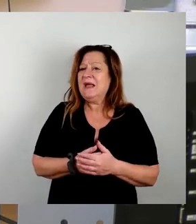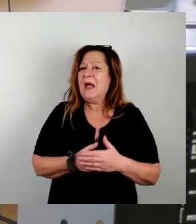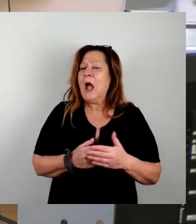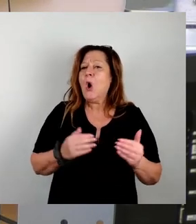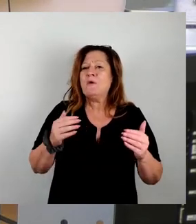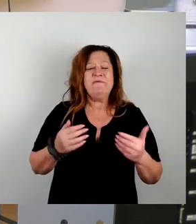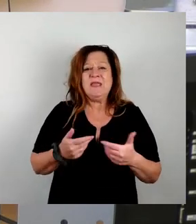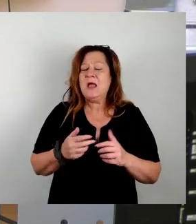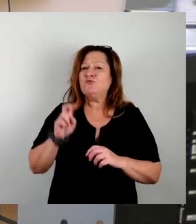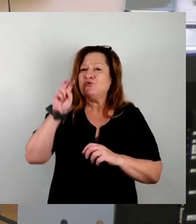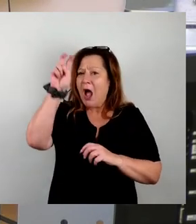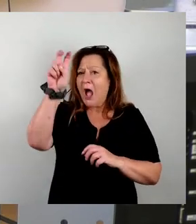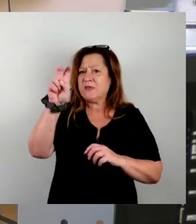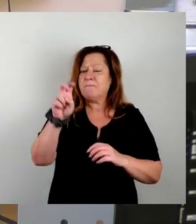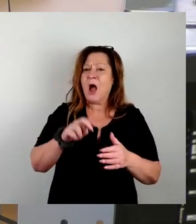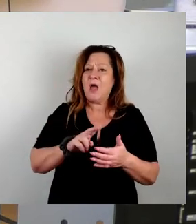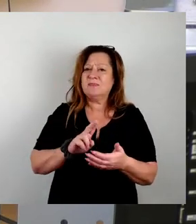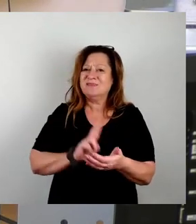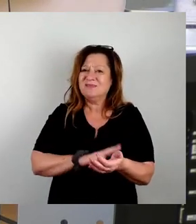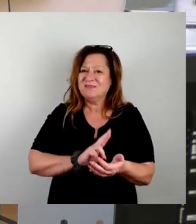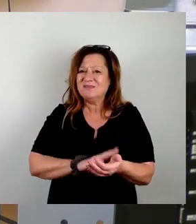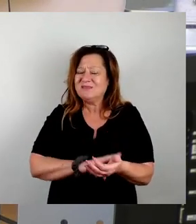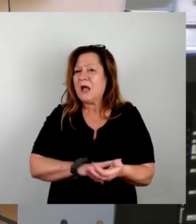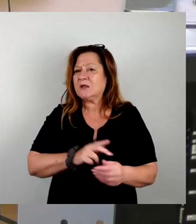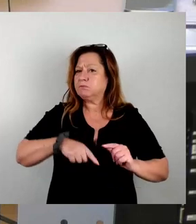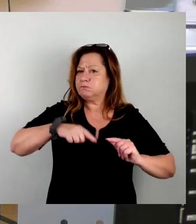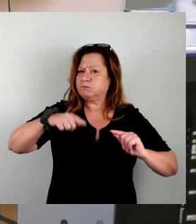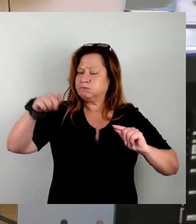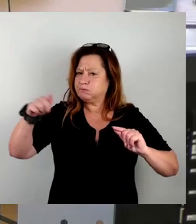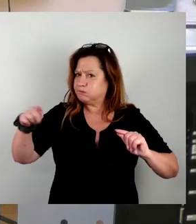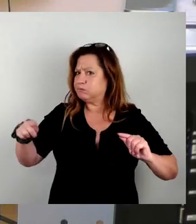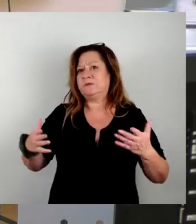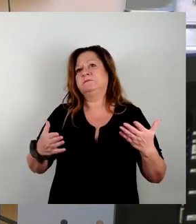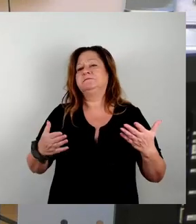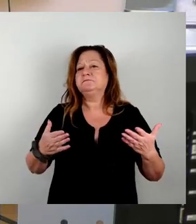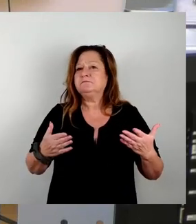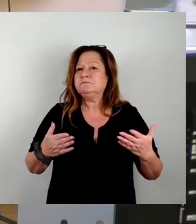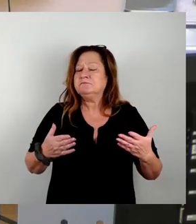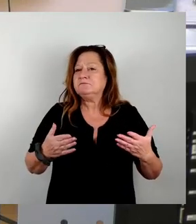beim Takt werden wir uns als Kompromiss zur Tariferhöhung enthalten.